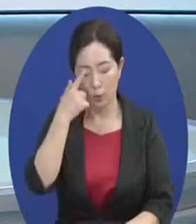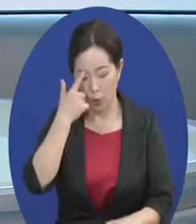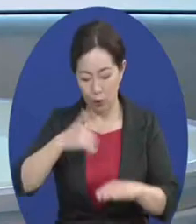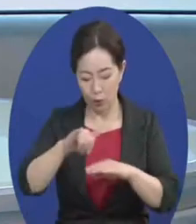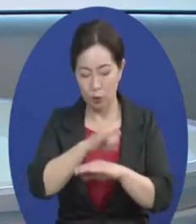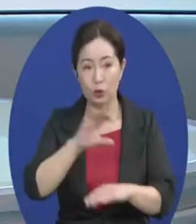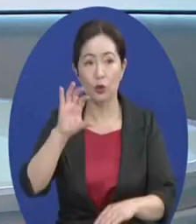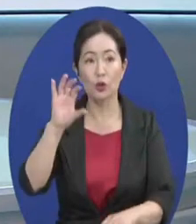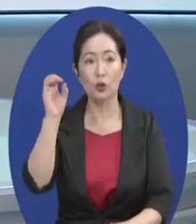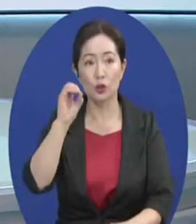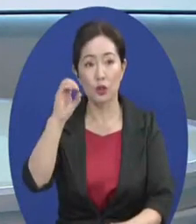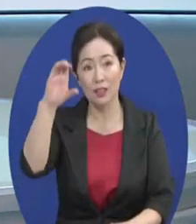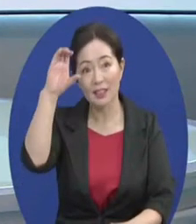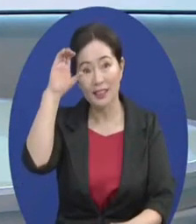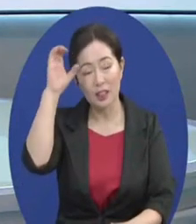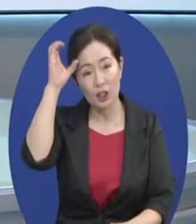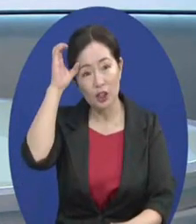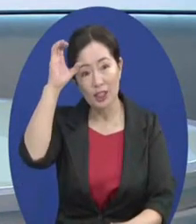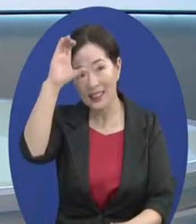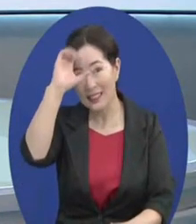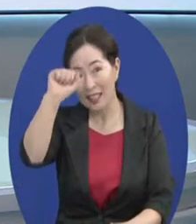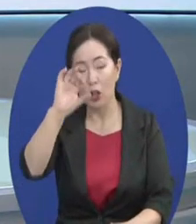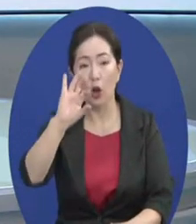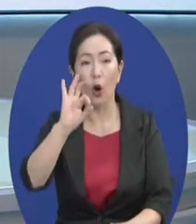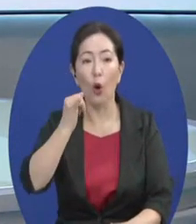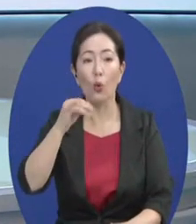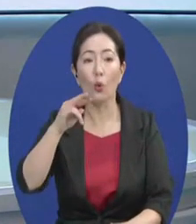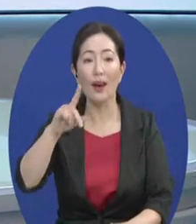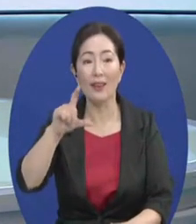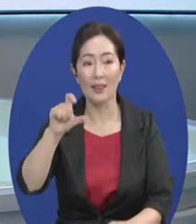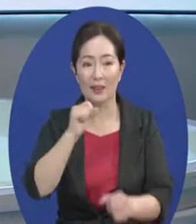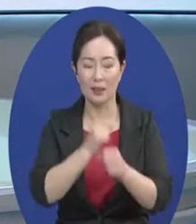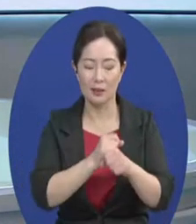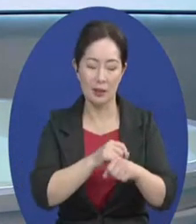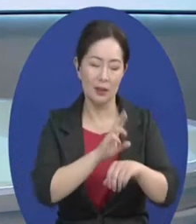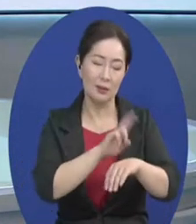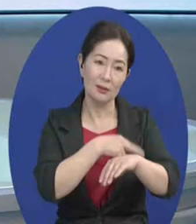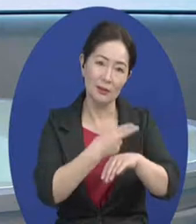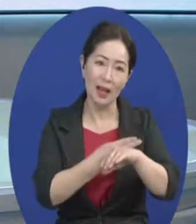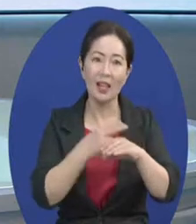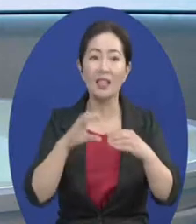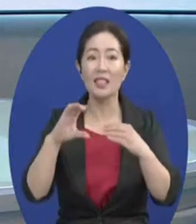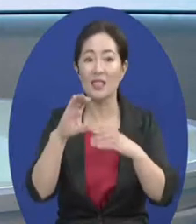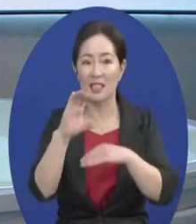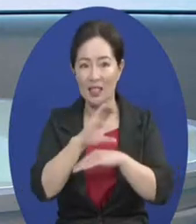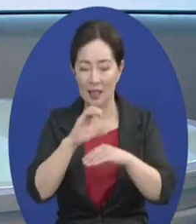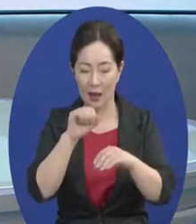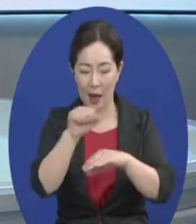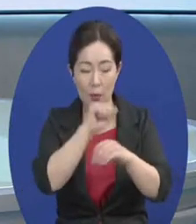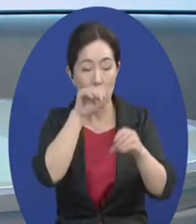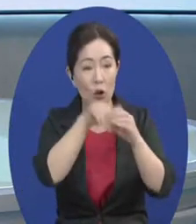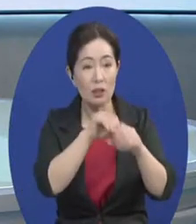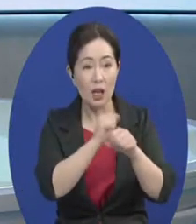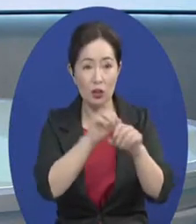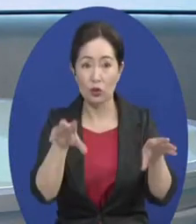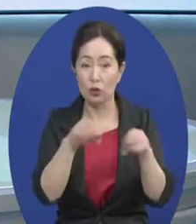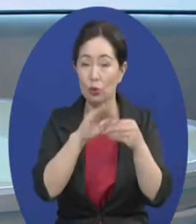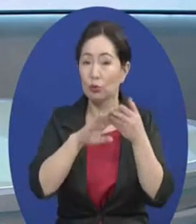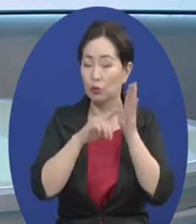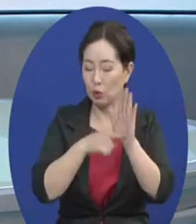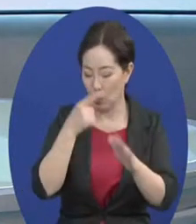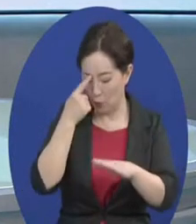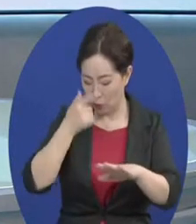Улсын ерөнхий сайд Оюутан Орон нутагт ажиллаад ирлээ. Ерөнхий сайдын тарайлангийн бүс Дархуу, Сэлэнг аймагт ажилласан талаарх тоймыг одоо хүргэе. Энэ жил манай